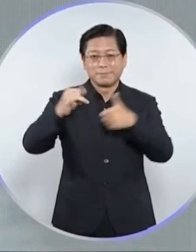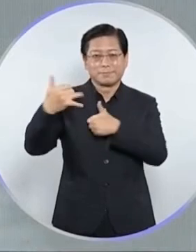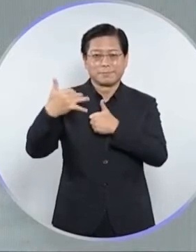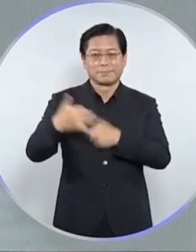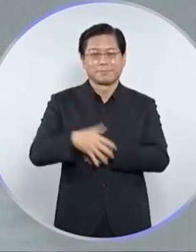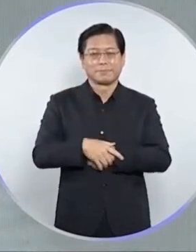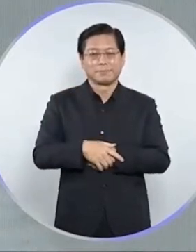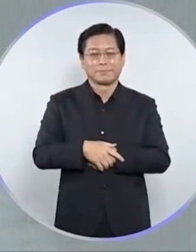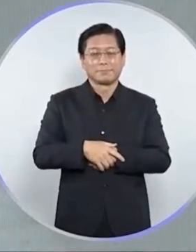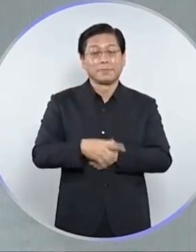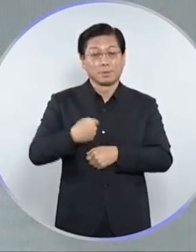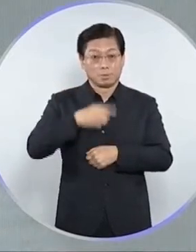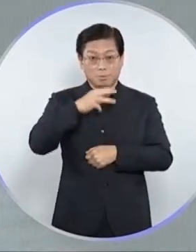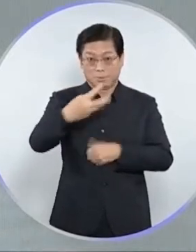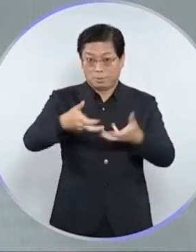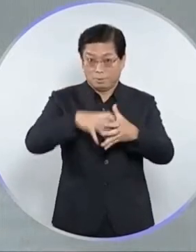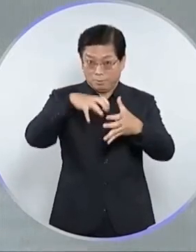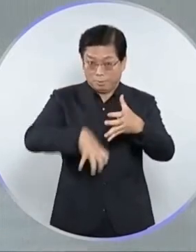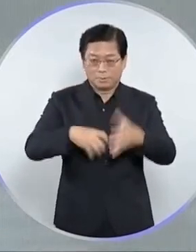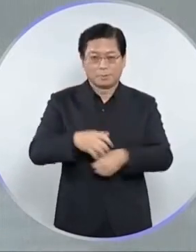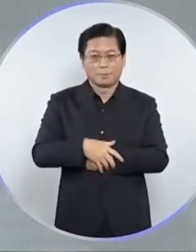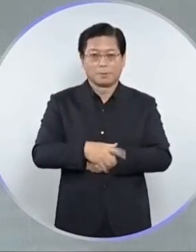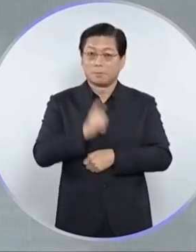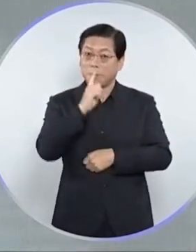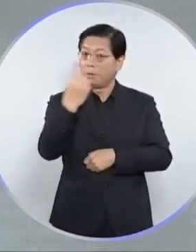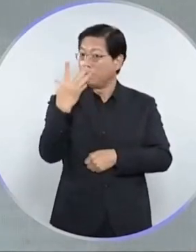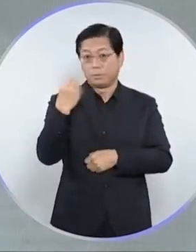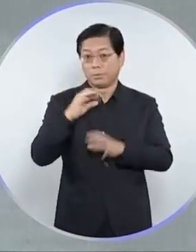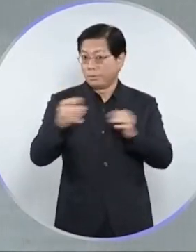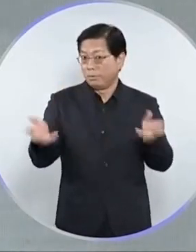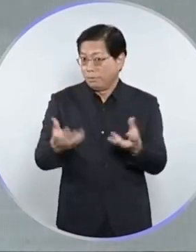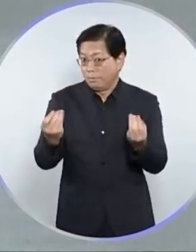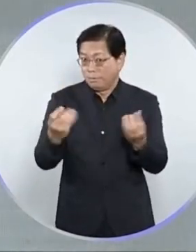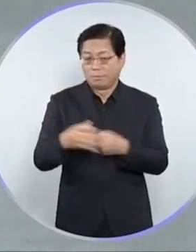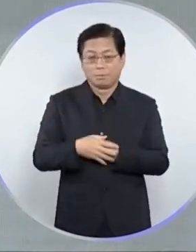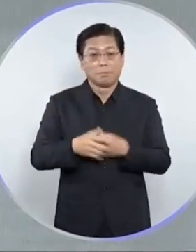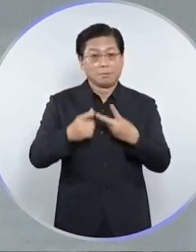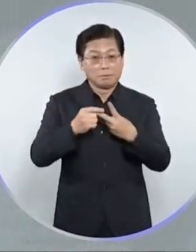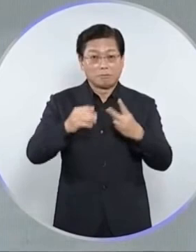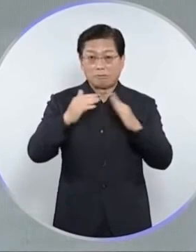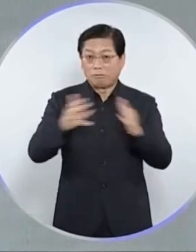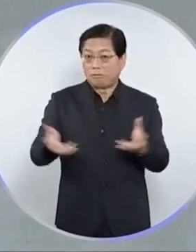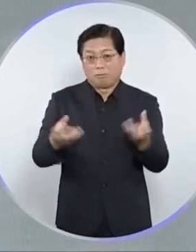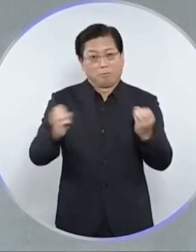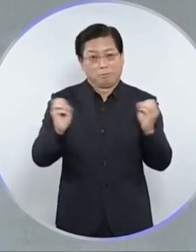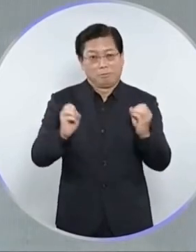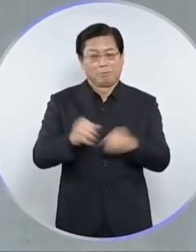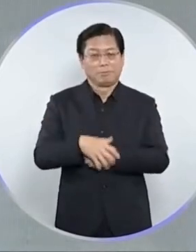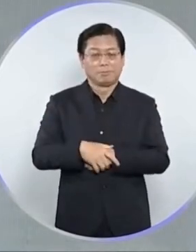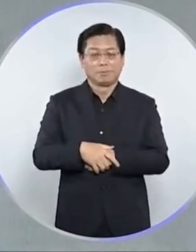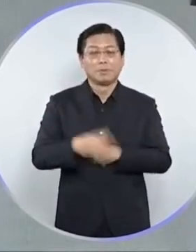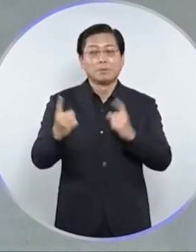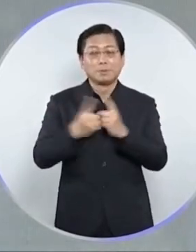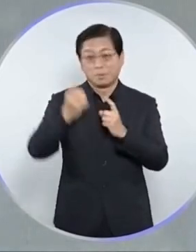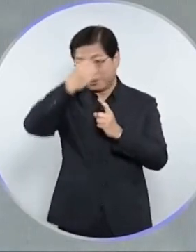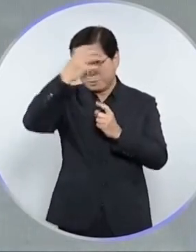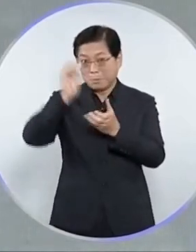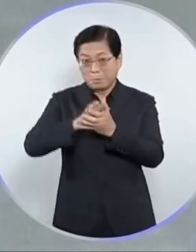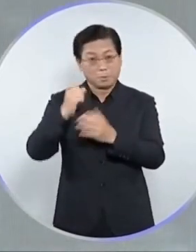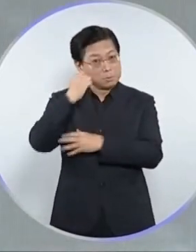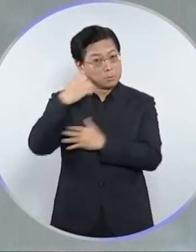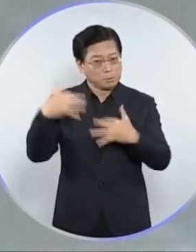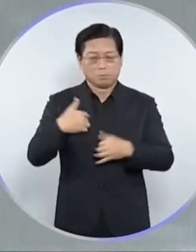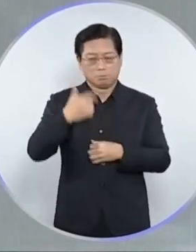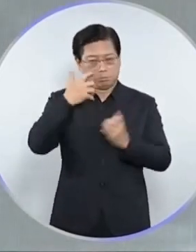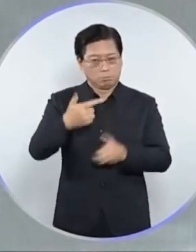指教哈。我是三组候选人里面唯一没有草地，也没有草王的候选人。对于年轻人居住的问题，我